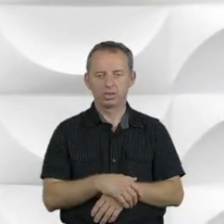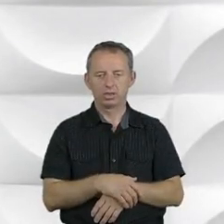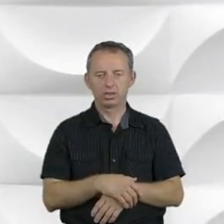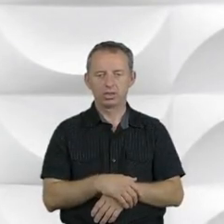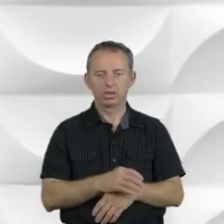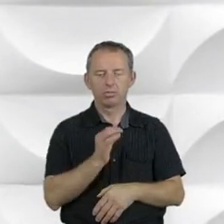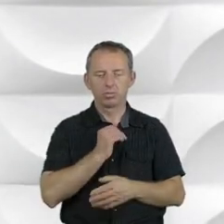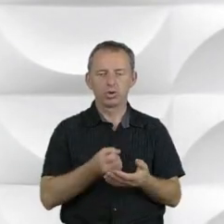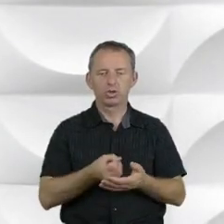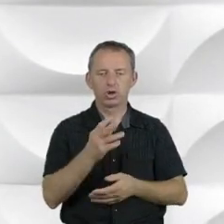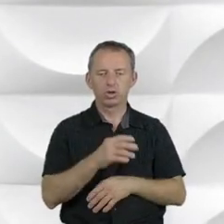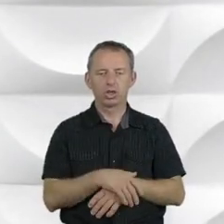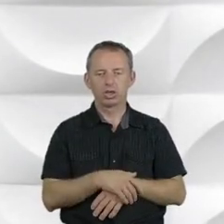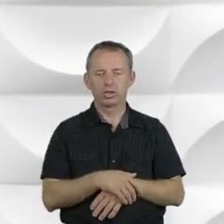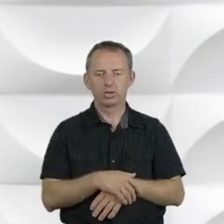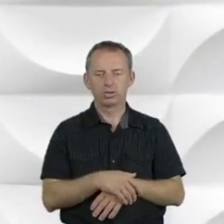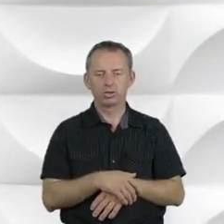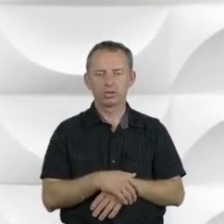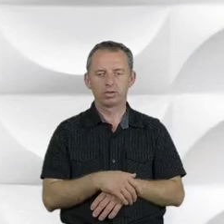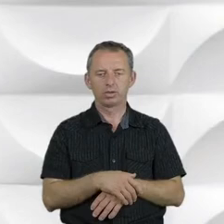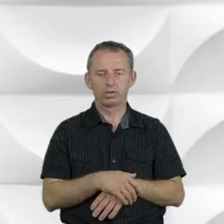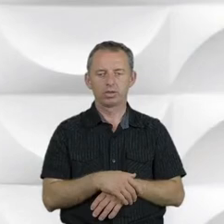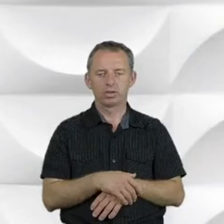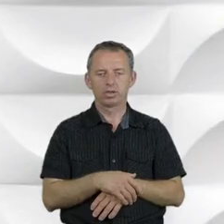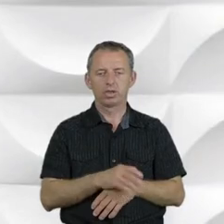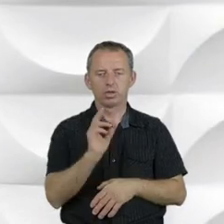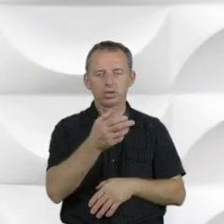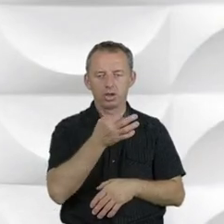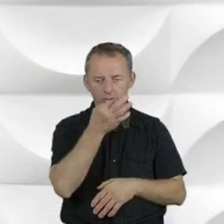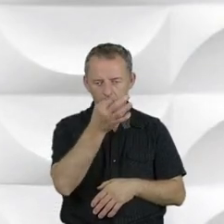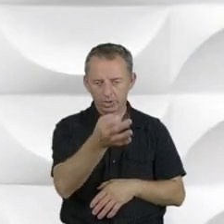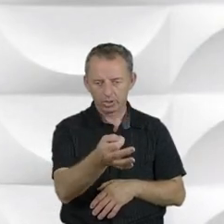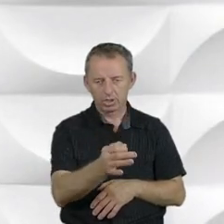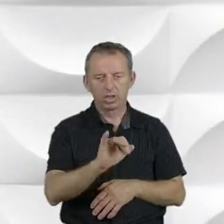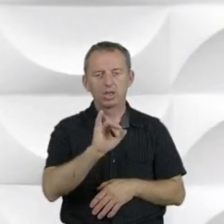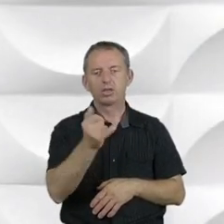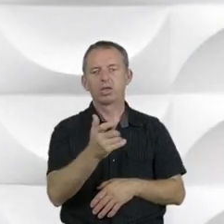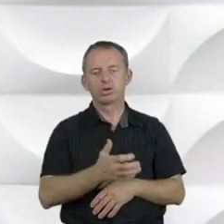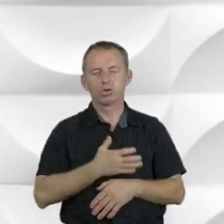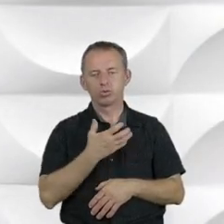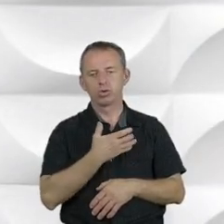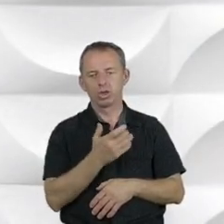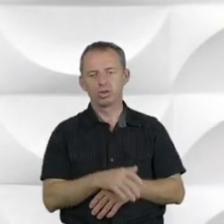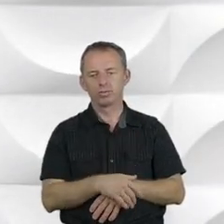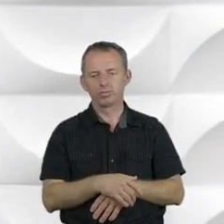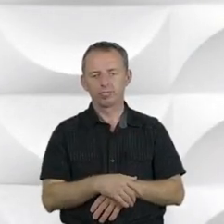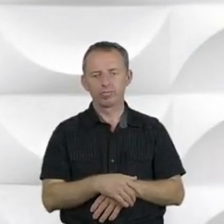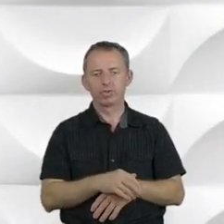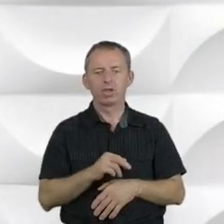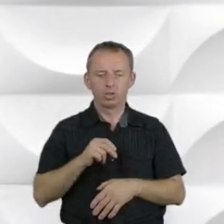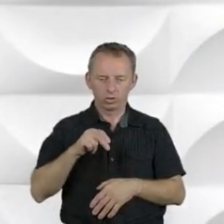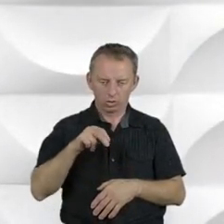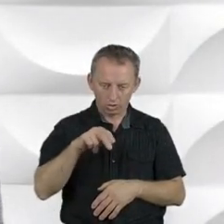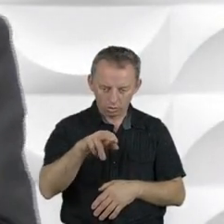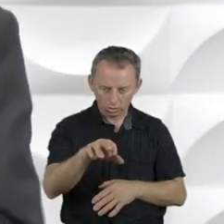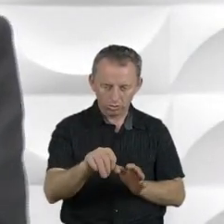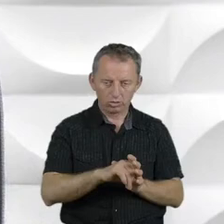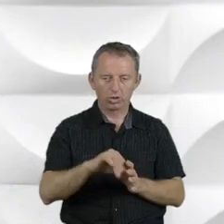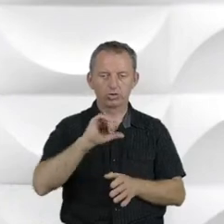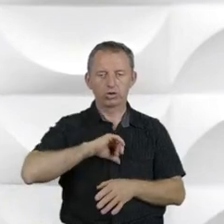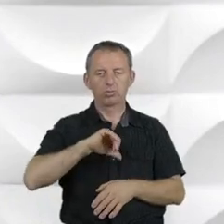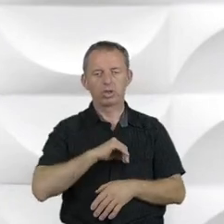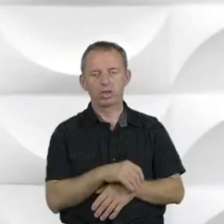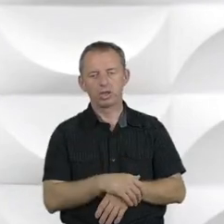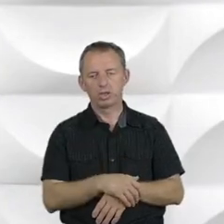Moi drodzy, gdy ktoś mnie pytał później, jak się czujesz, gdy już doszedłem do siebie